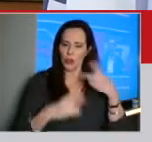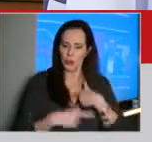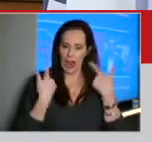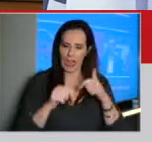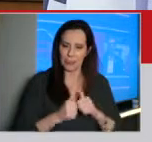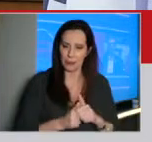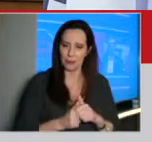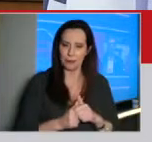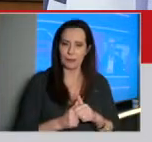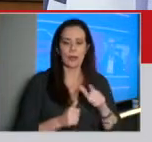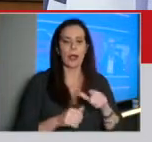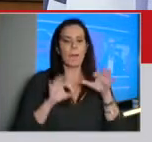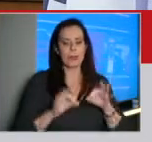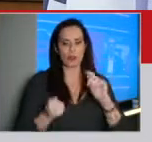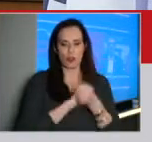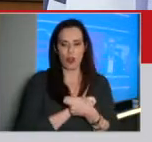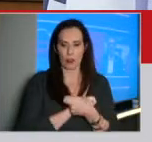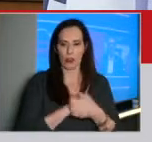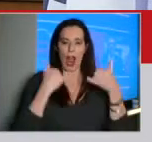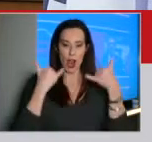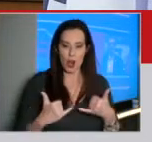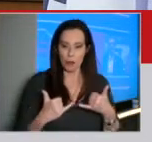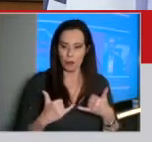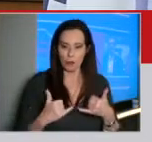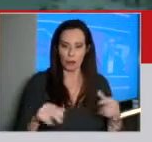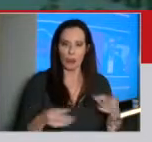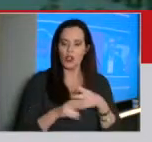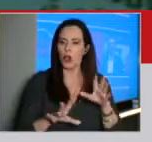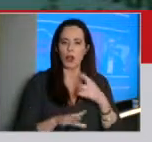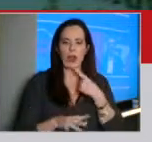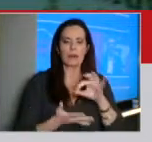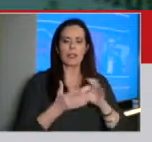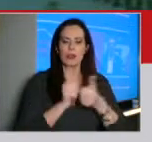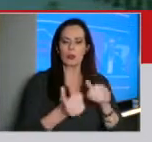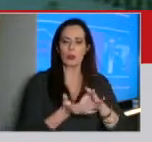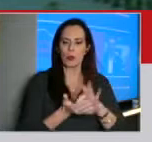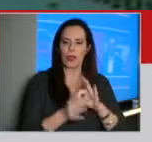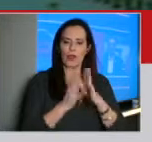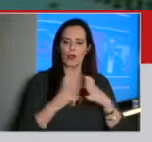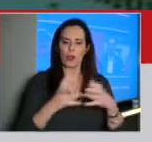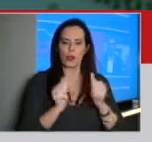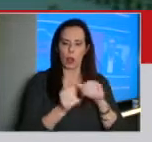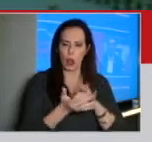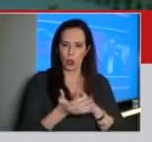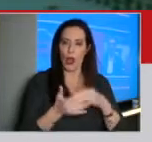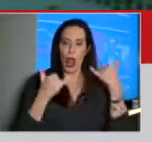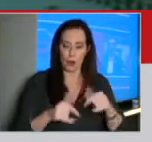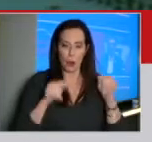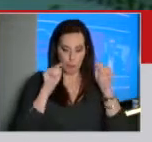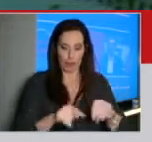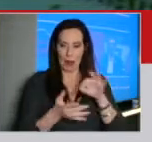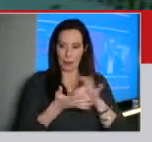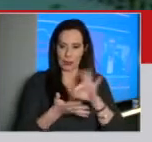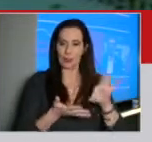להסביר, שהמציאות השתנתה. היום אף אחד לא יכול לשלוח את משרד הספורט לטוטו, את קבוצות הספורט לטוטו. היום הם באים